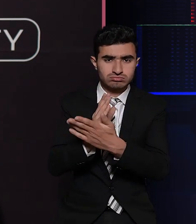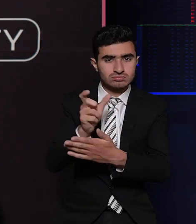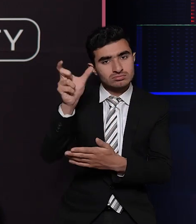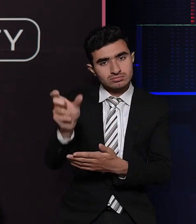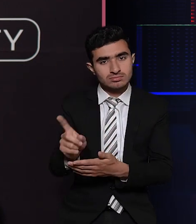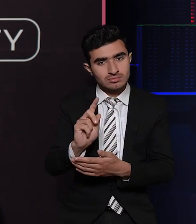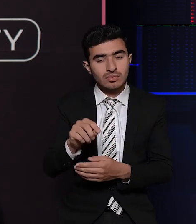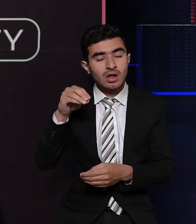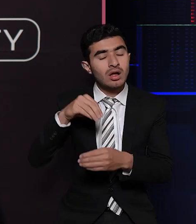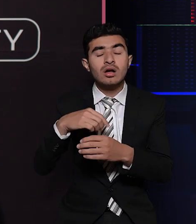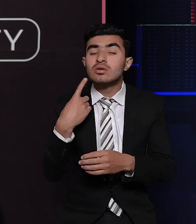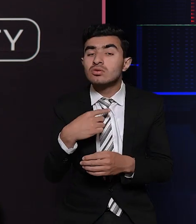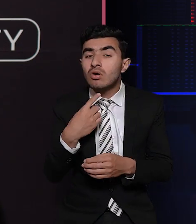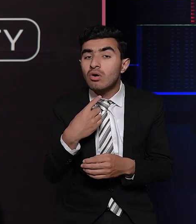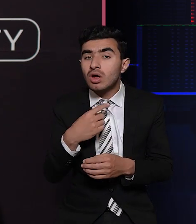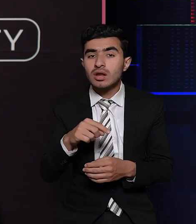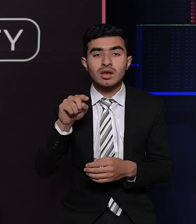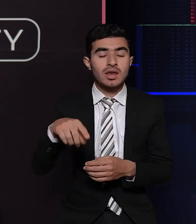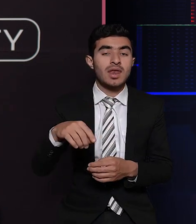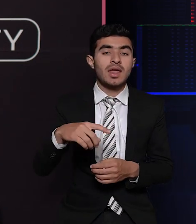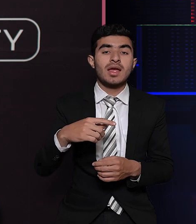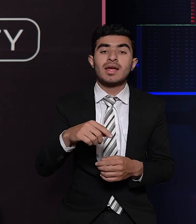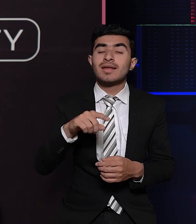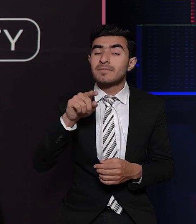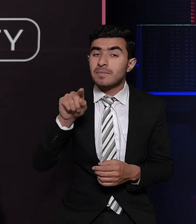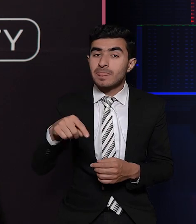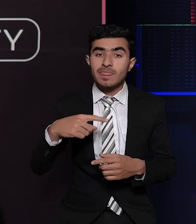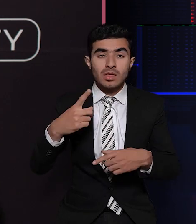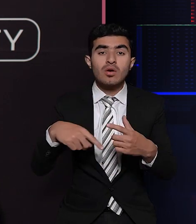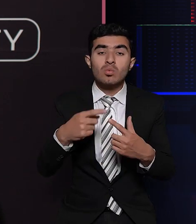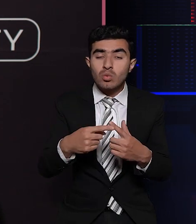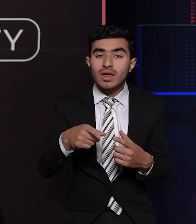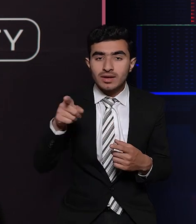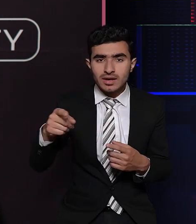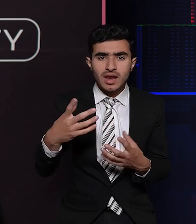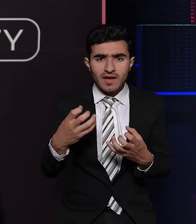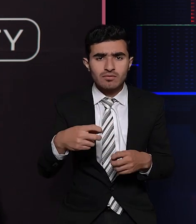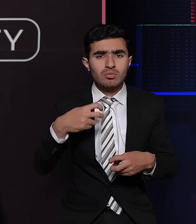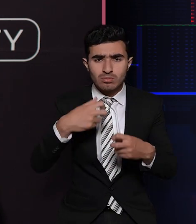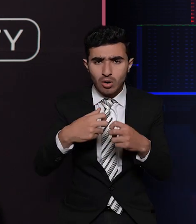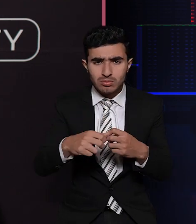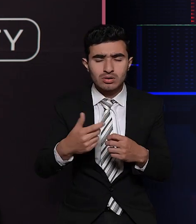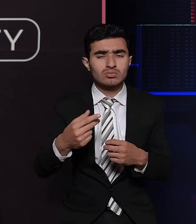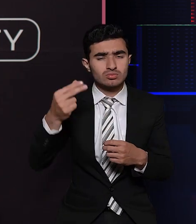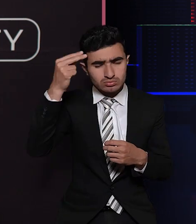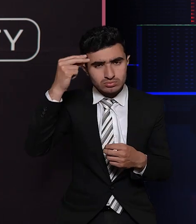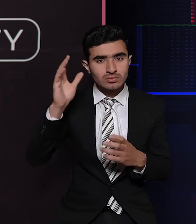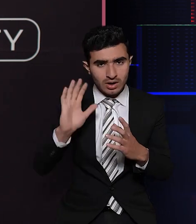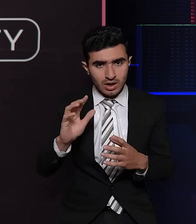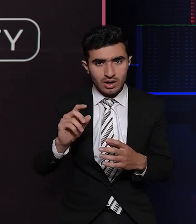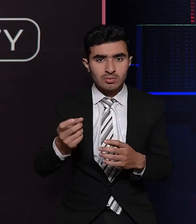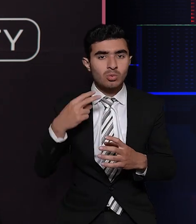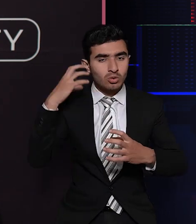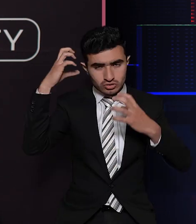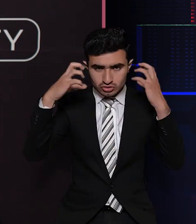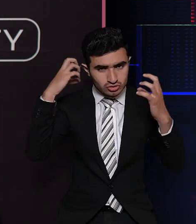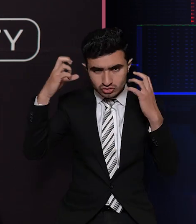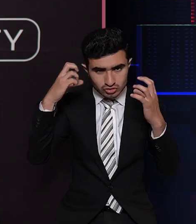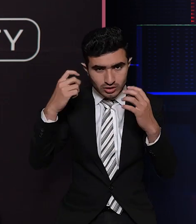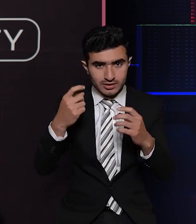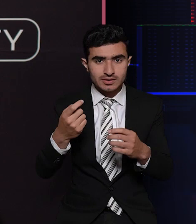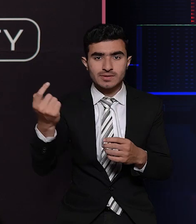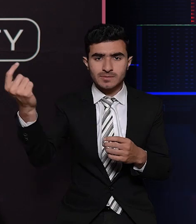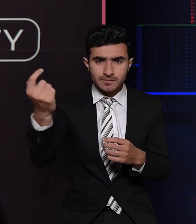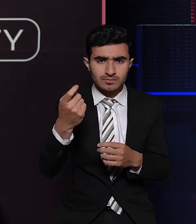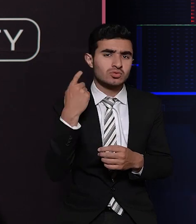ہیں, کون سی شخصیت ہوتی ہے؟ جب کبھی ان کو کوئی آزمائش, امتحان, تکلیف, پریشانی آتی ہے اور سٹریس ان کے